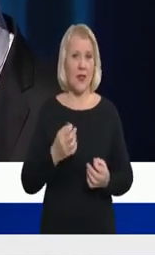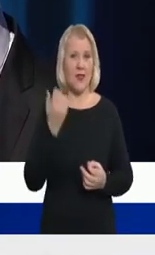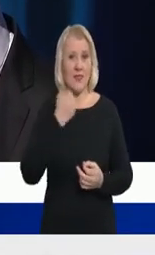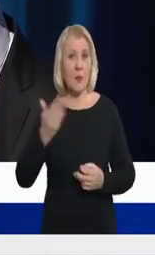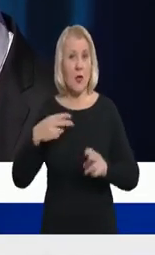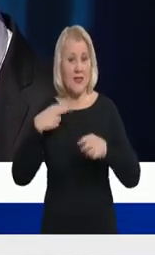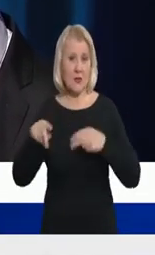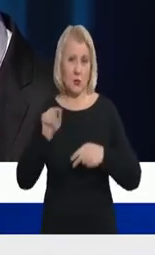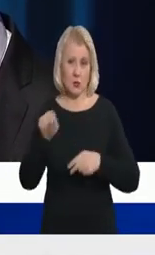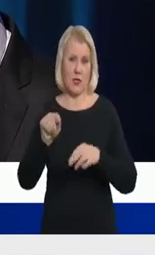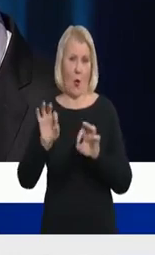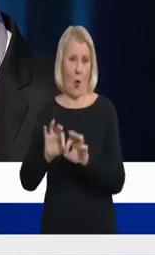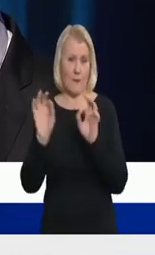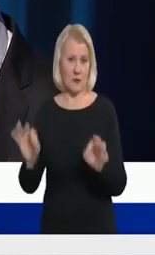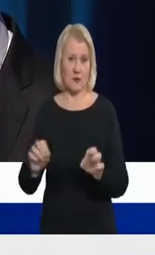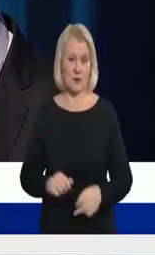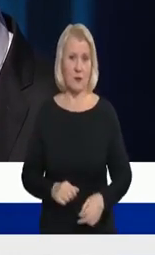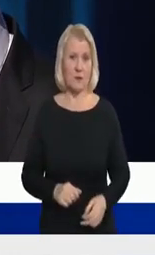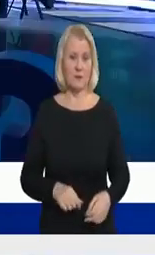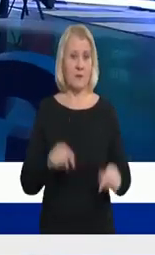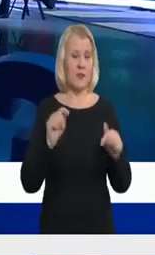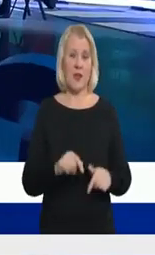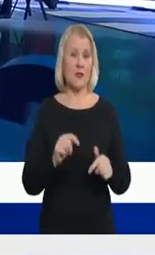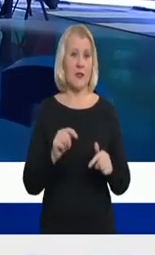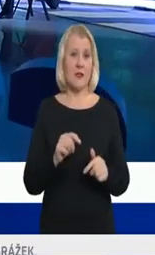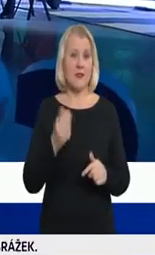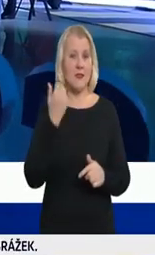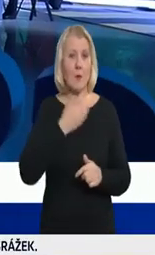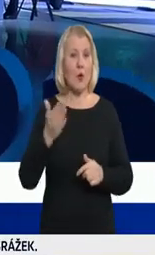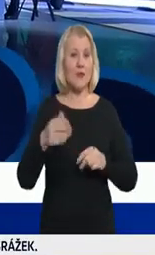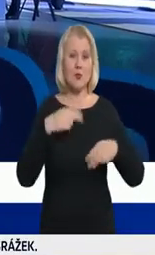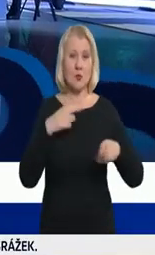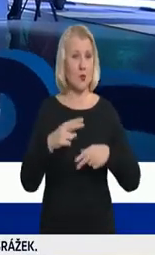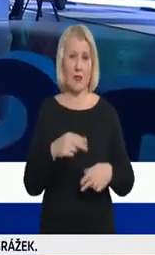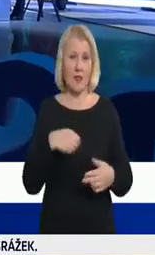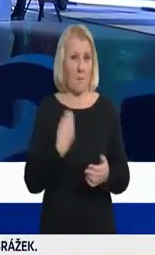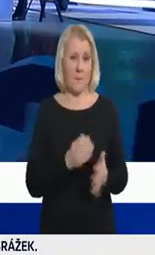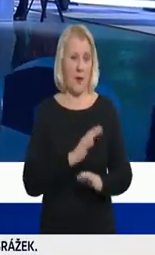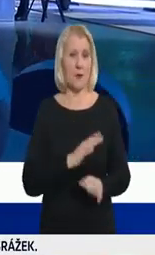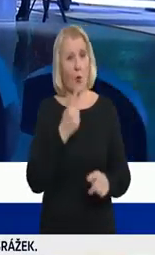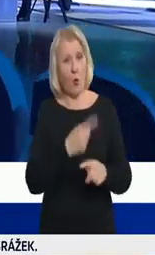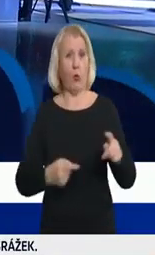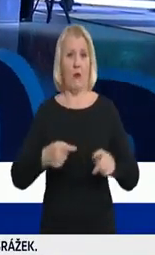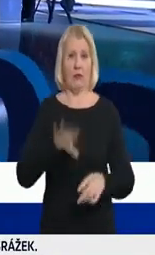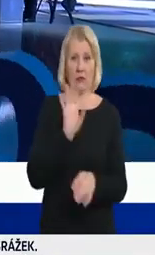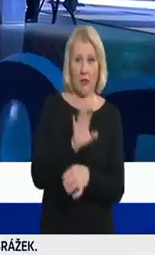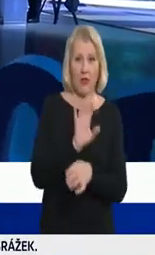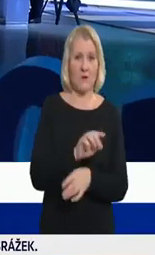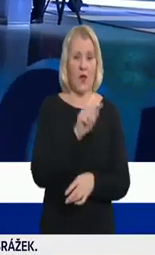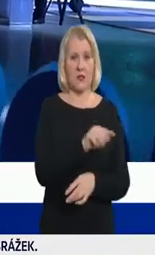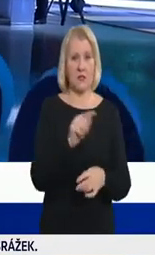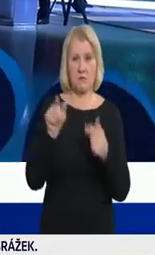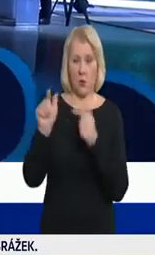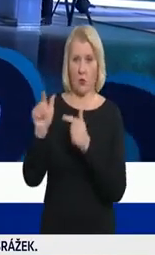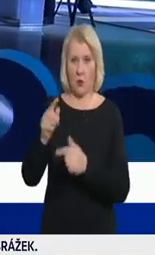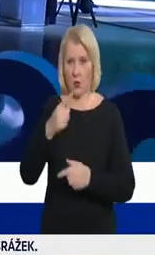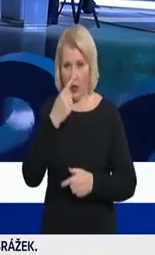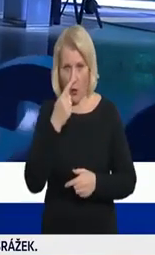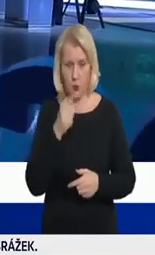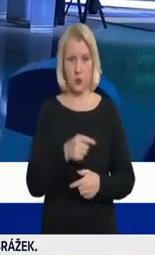demokratické diskuze používají nálepky typu dezoláti, proruští trolové,